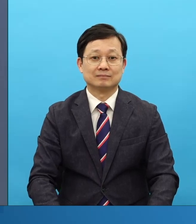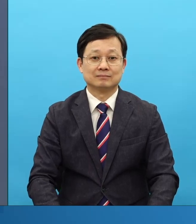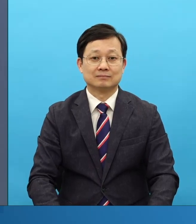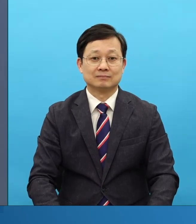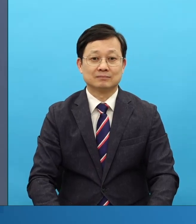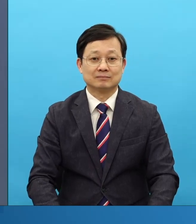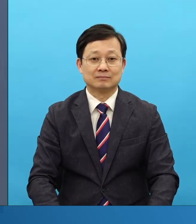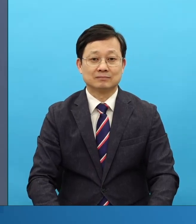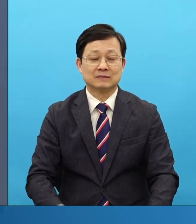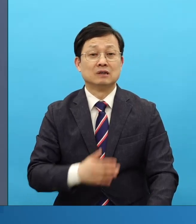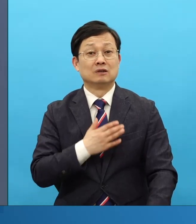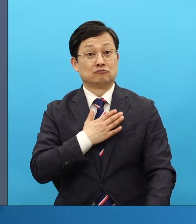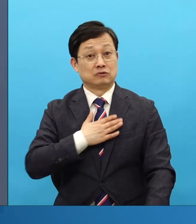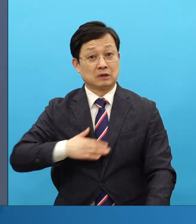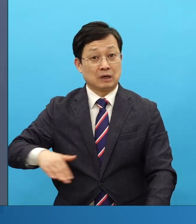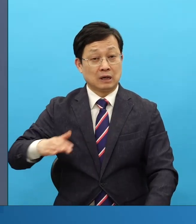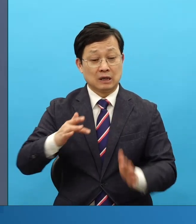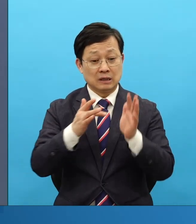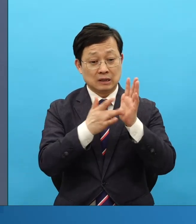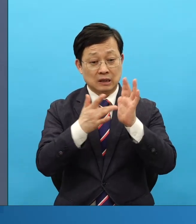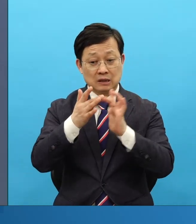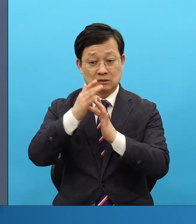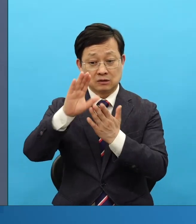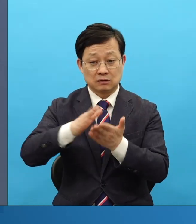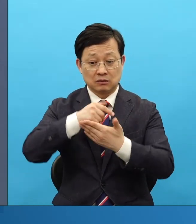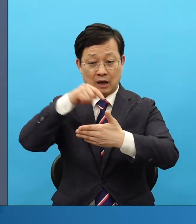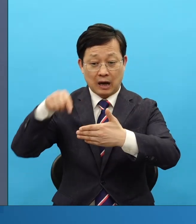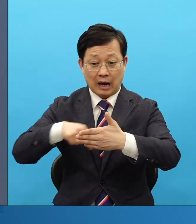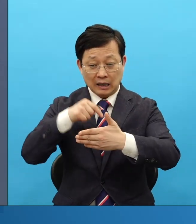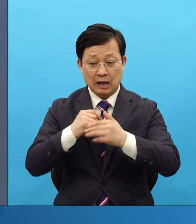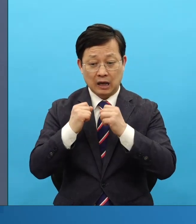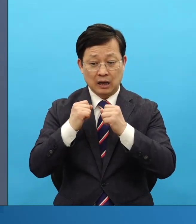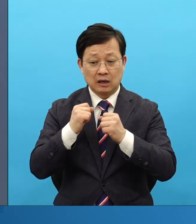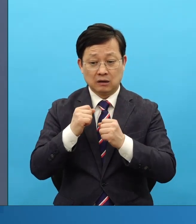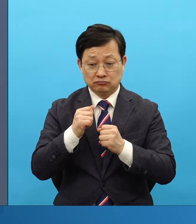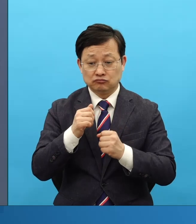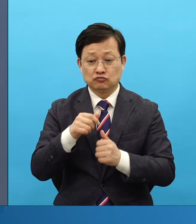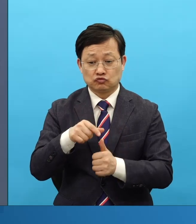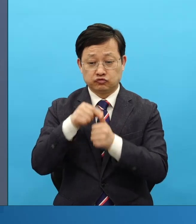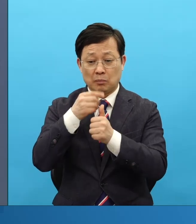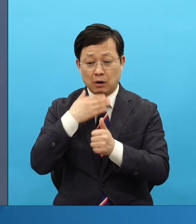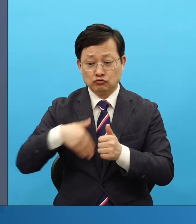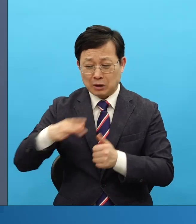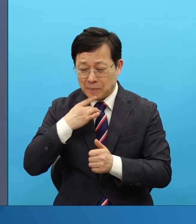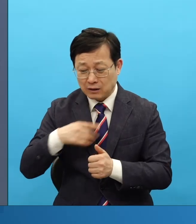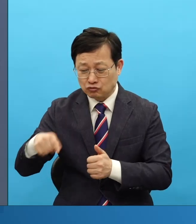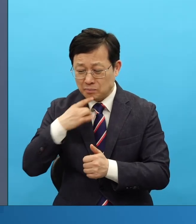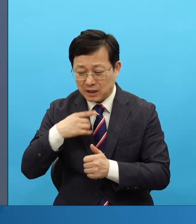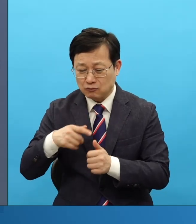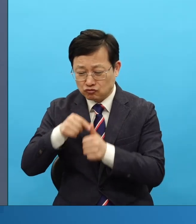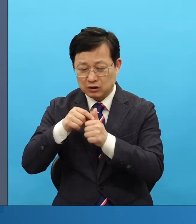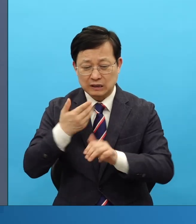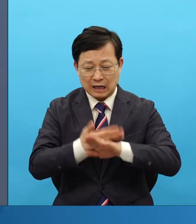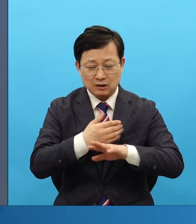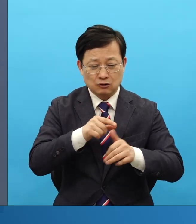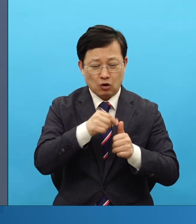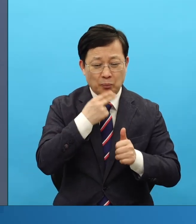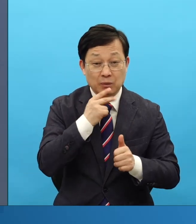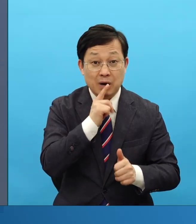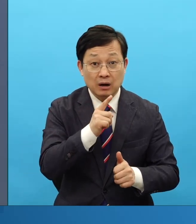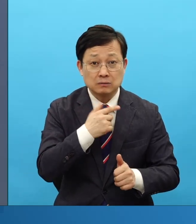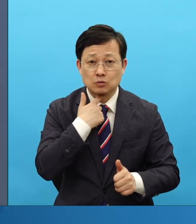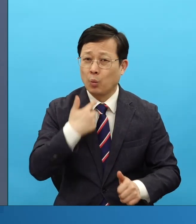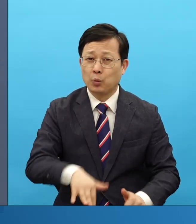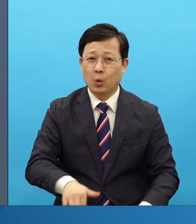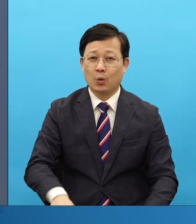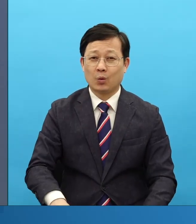부득이지 언제 우리가 예수 그리스도 안에 구원했다 했지 우리만 구원했습니까? We always said that there's salvation inside of Jesus Christ. We never said that there's salvation